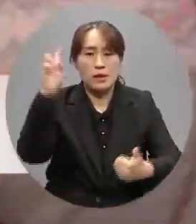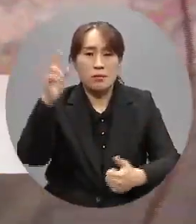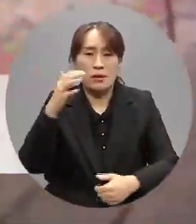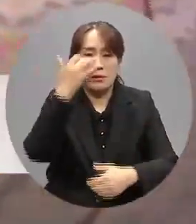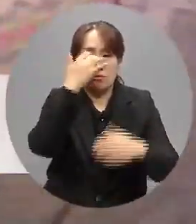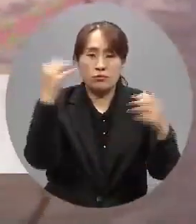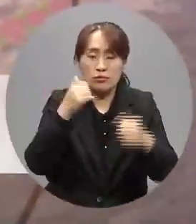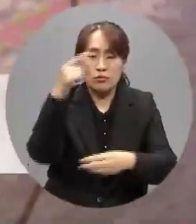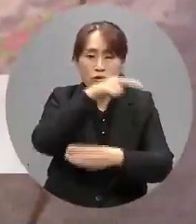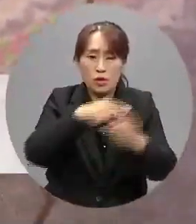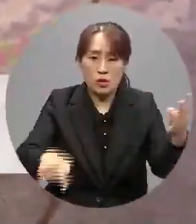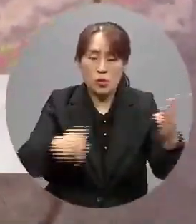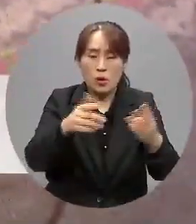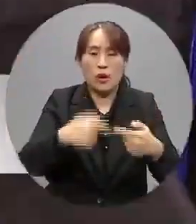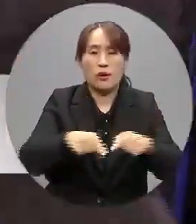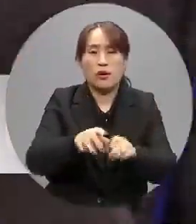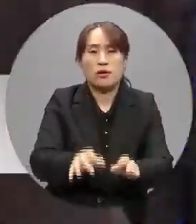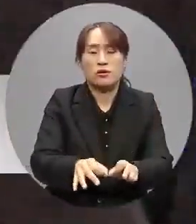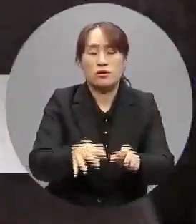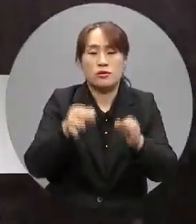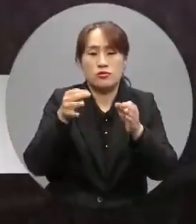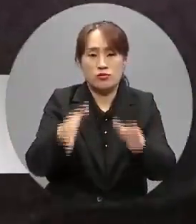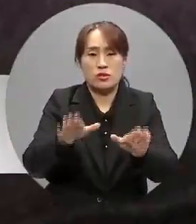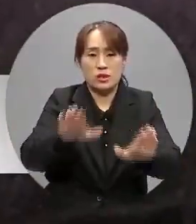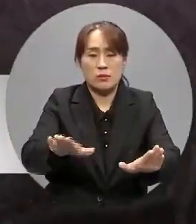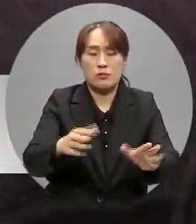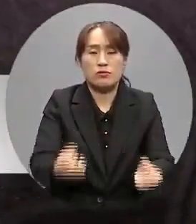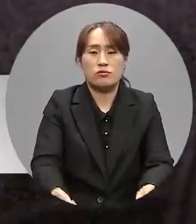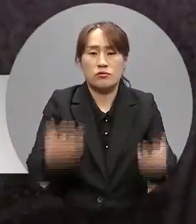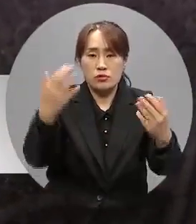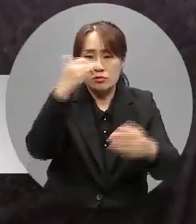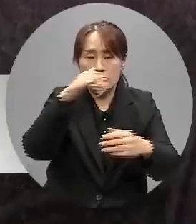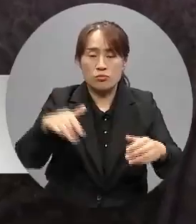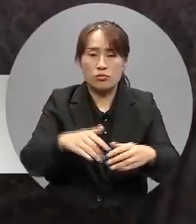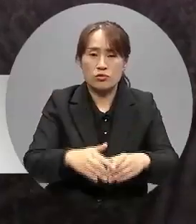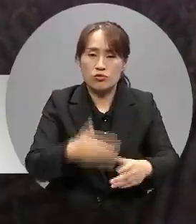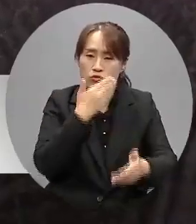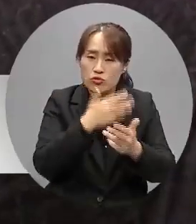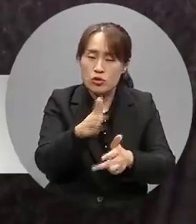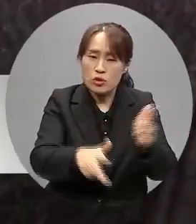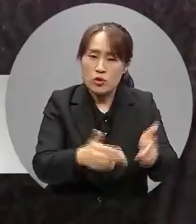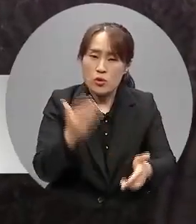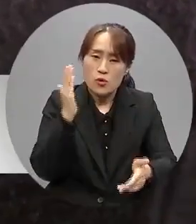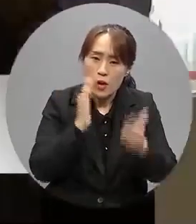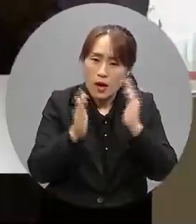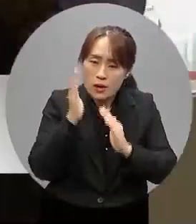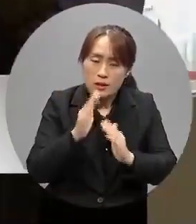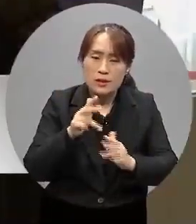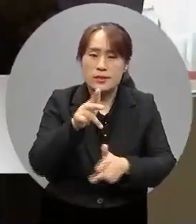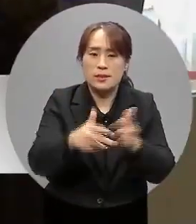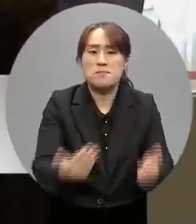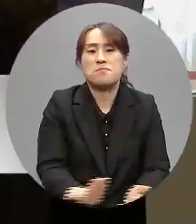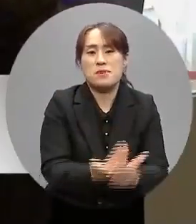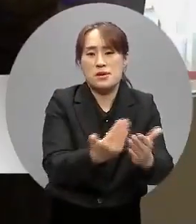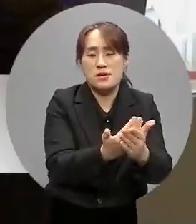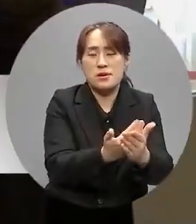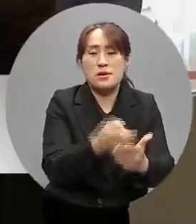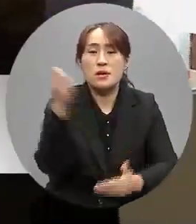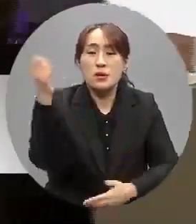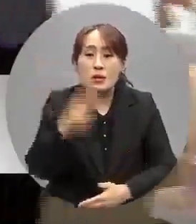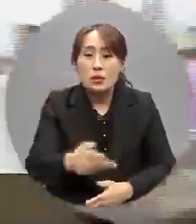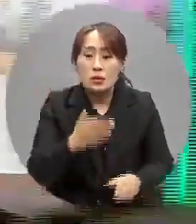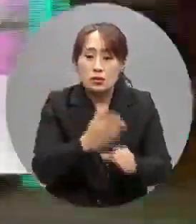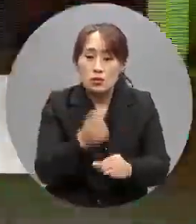충청북도와 청주시가 공동 주최하는이 엑스포는 충북 전략 산업인 화장품 뷰티 산업을 육송